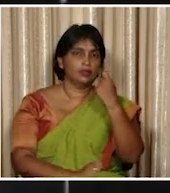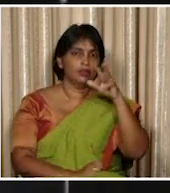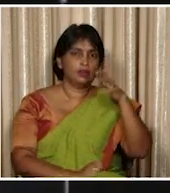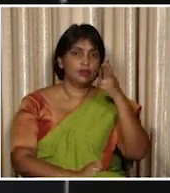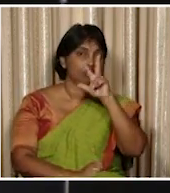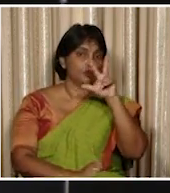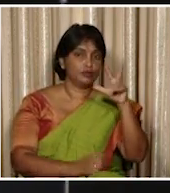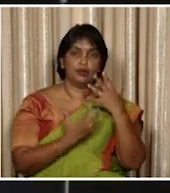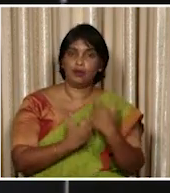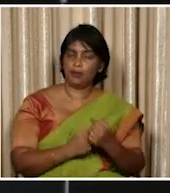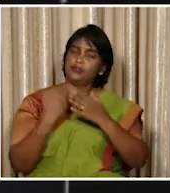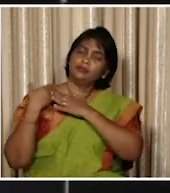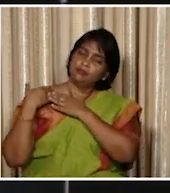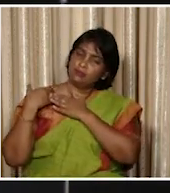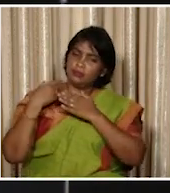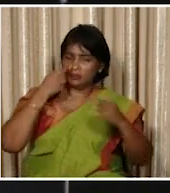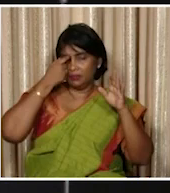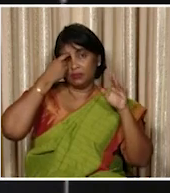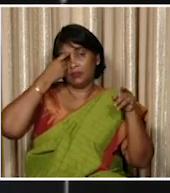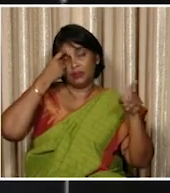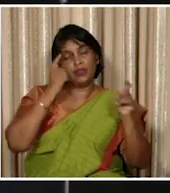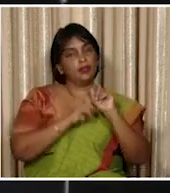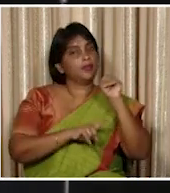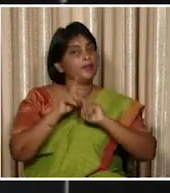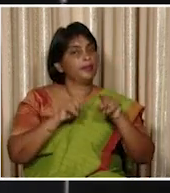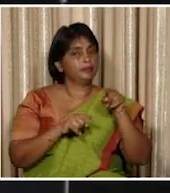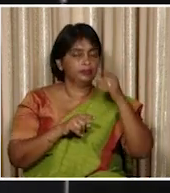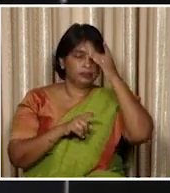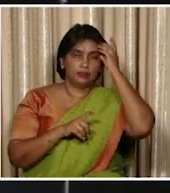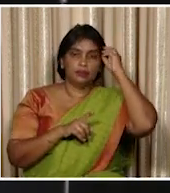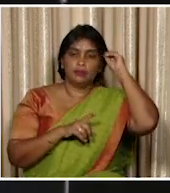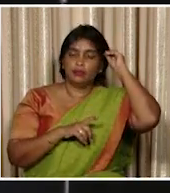1988 ලැබුණා. එදා පටන් මේ පාර්ලිමේන්තුවෙන්